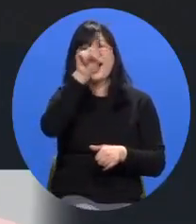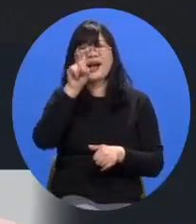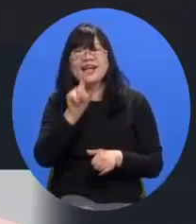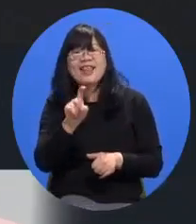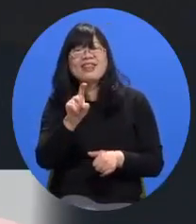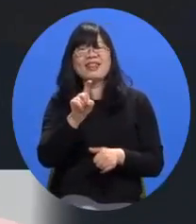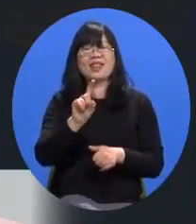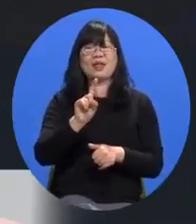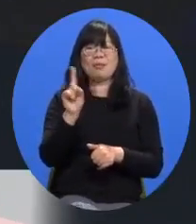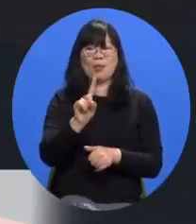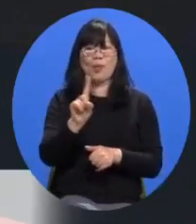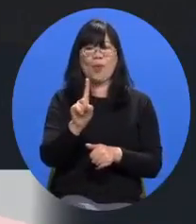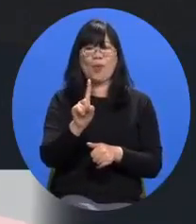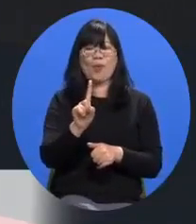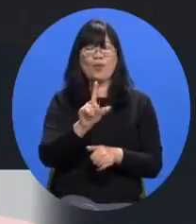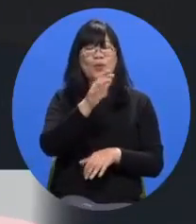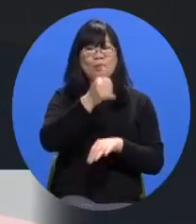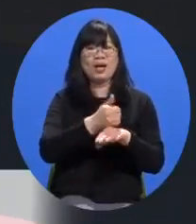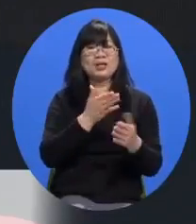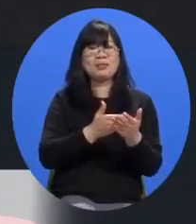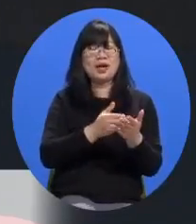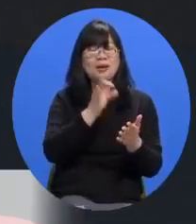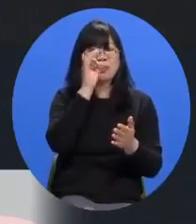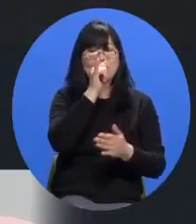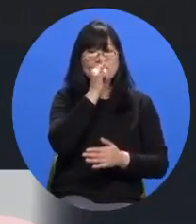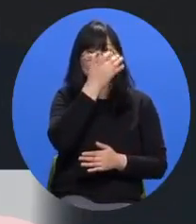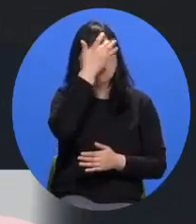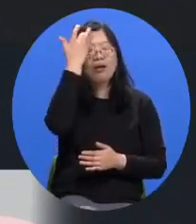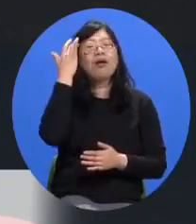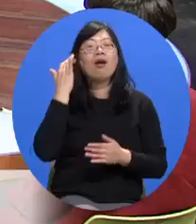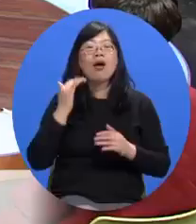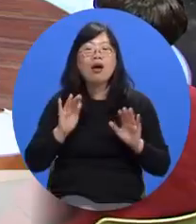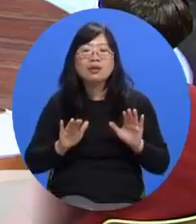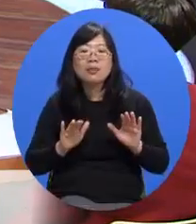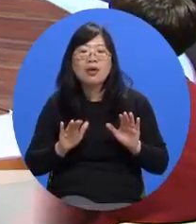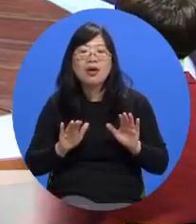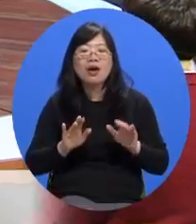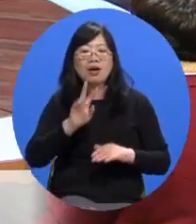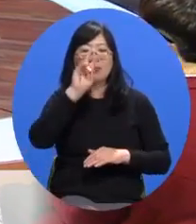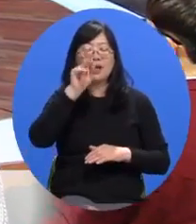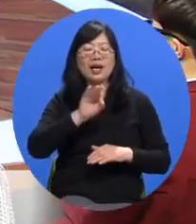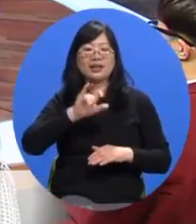마무리 발언을 듣도록 하겠습니다. 어디 이번에는 우리 박이선